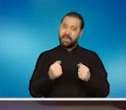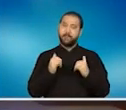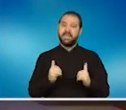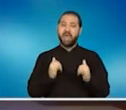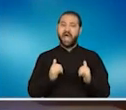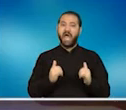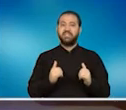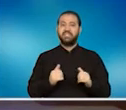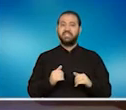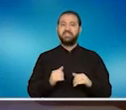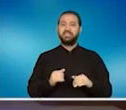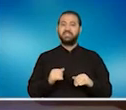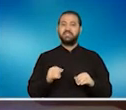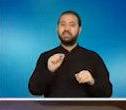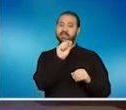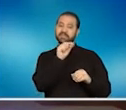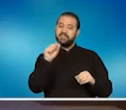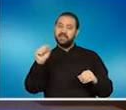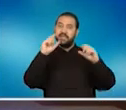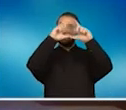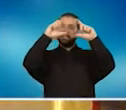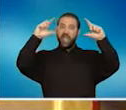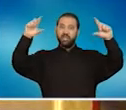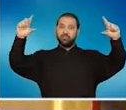până astăzi pe frontispiciu